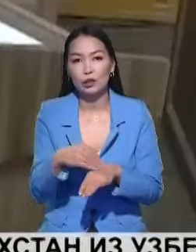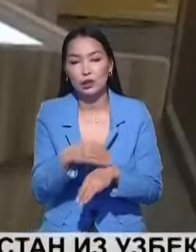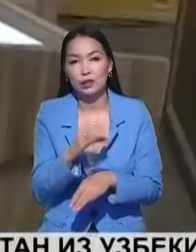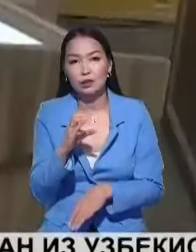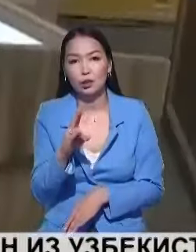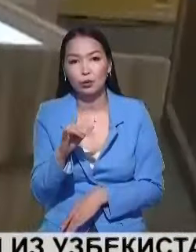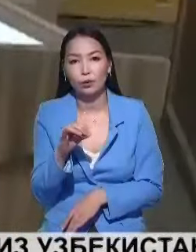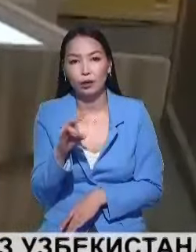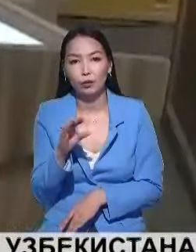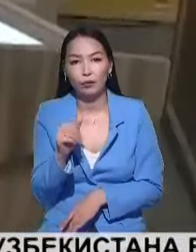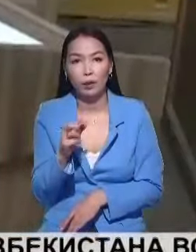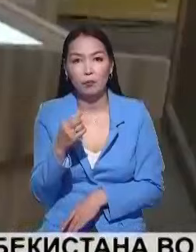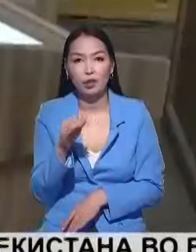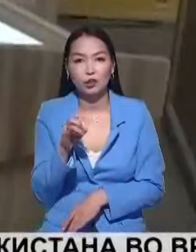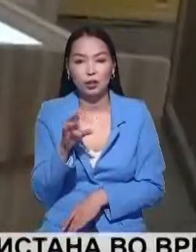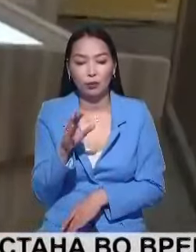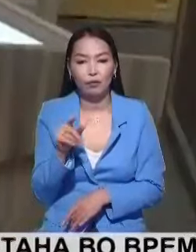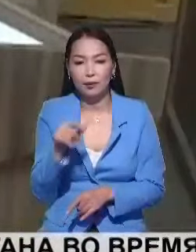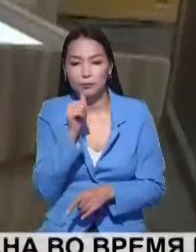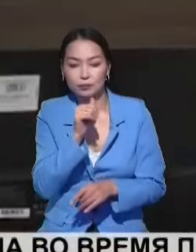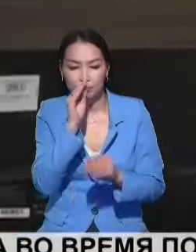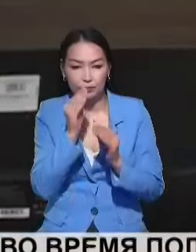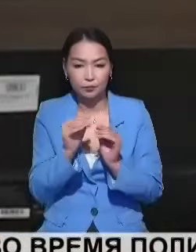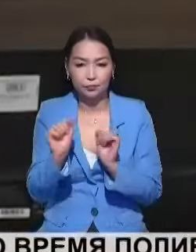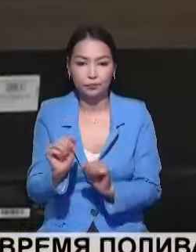Салтанат Нукеновой, а Байжанова в укрывательстве.